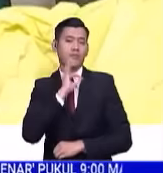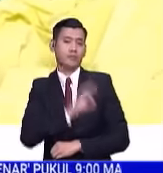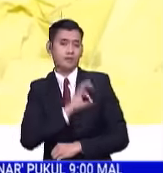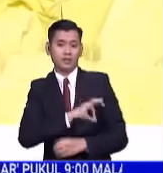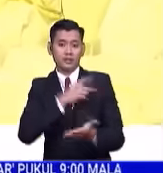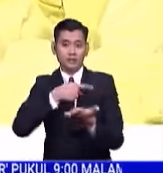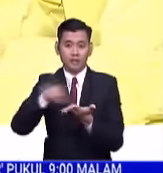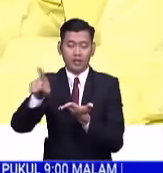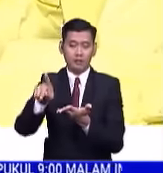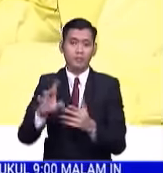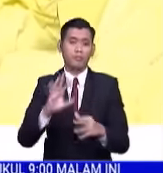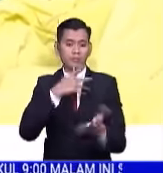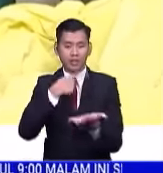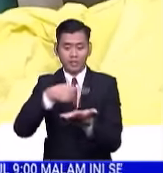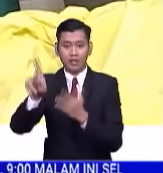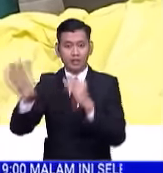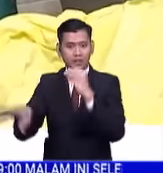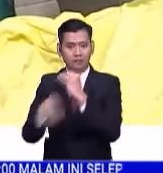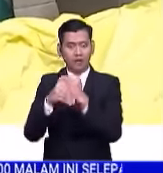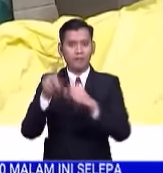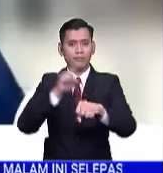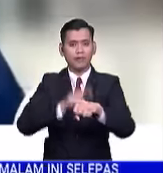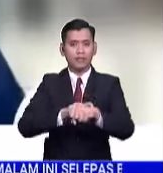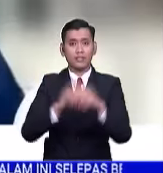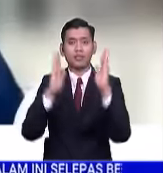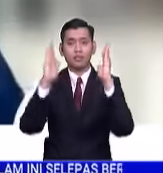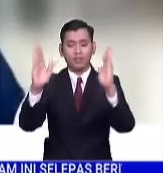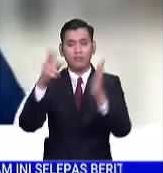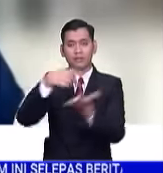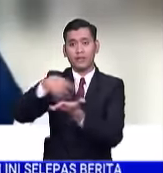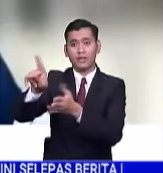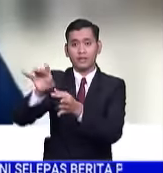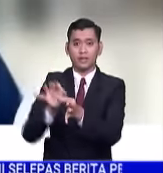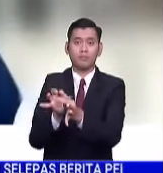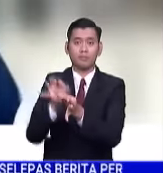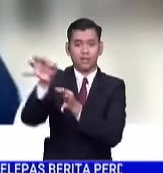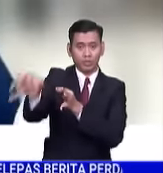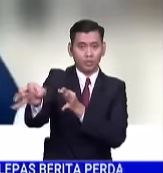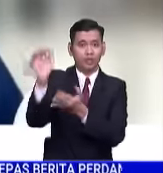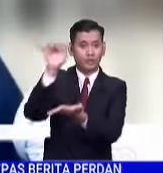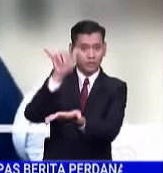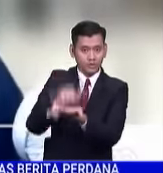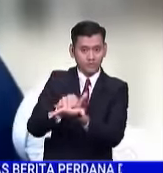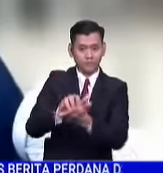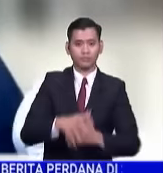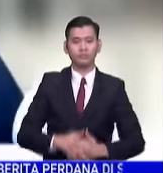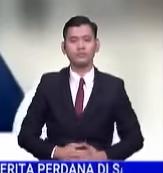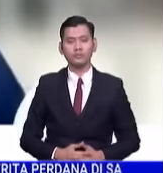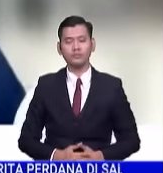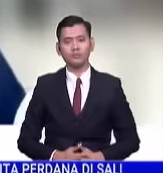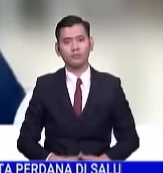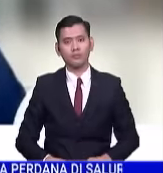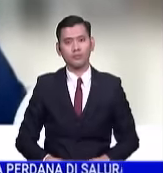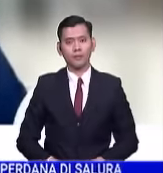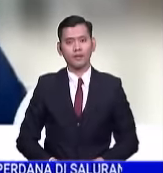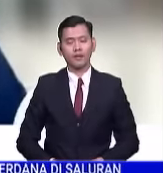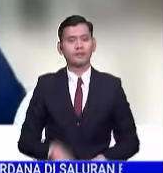dikenakan dalam tempoh moratorium tersebut. Who are in the M40 or T20 that have lost their